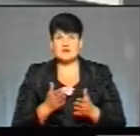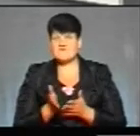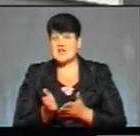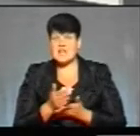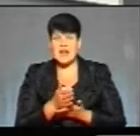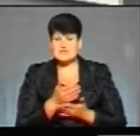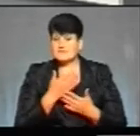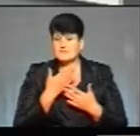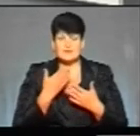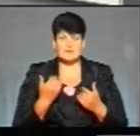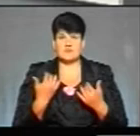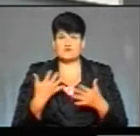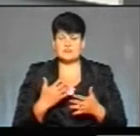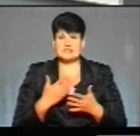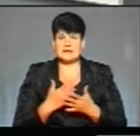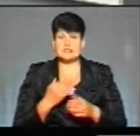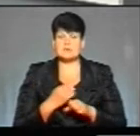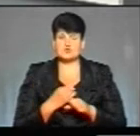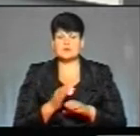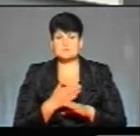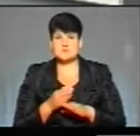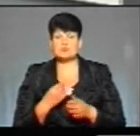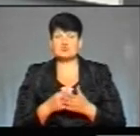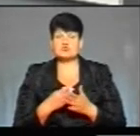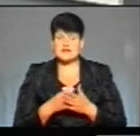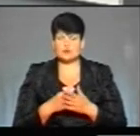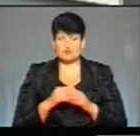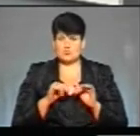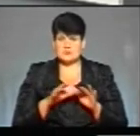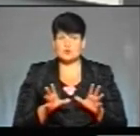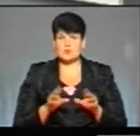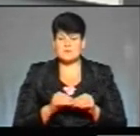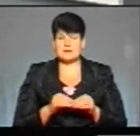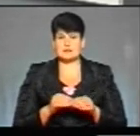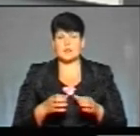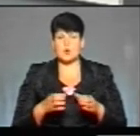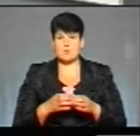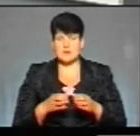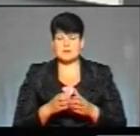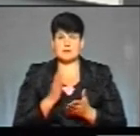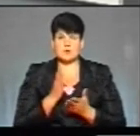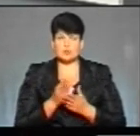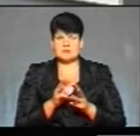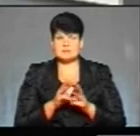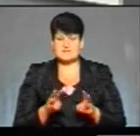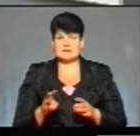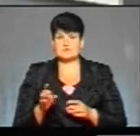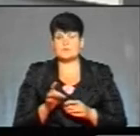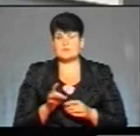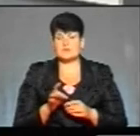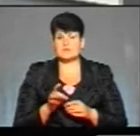нас вже є одні, які працюють в міжбюджетному процесі, це об'єднані громади, правильно? Тобто напряму з Міністерством фінансів, так? А є і села, сільські ради,